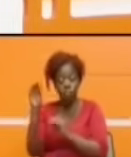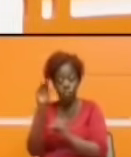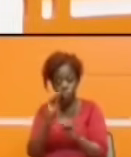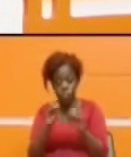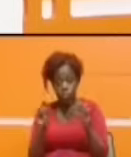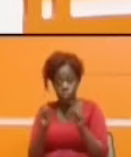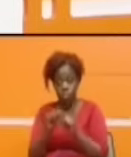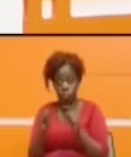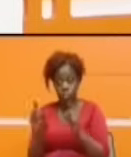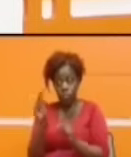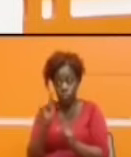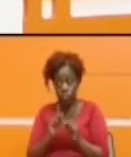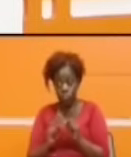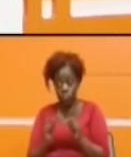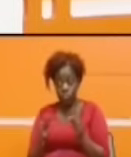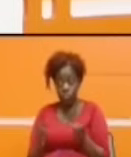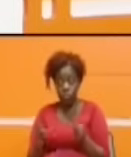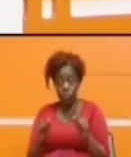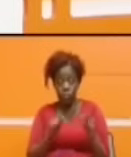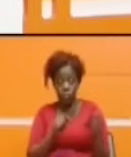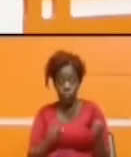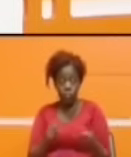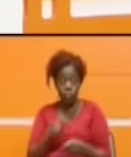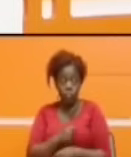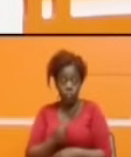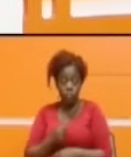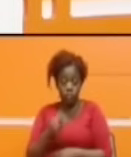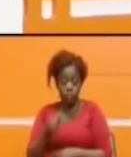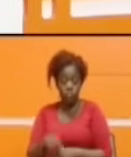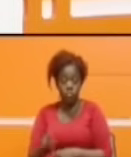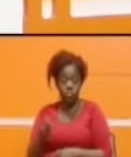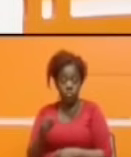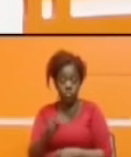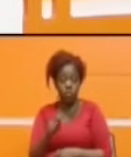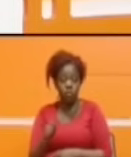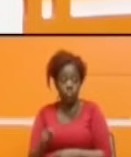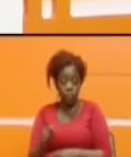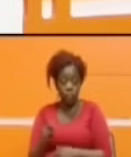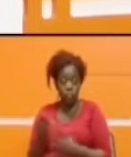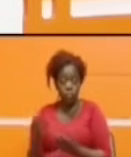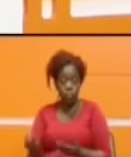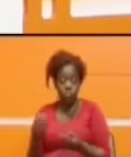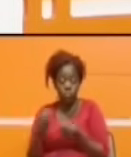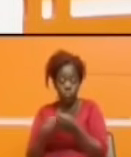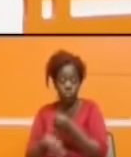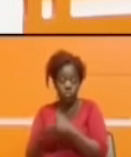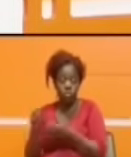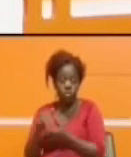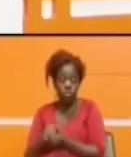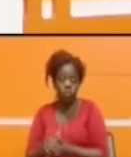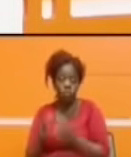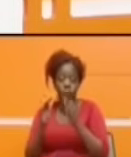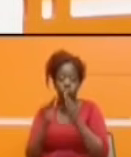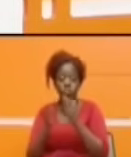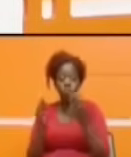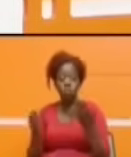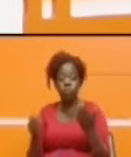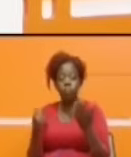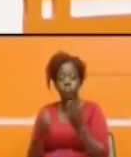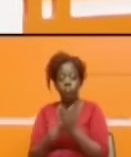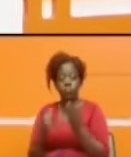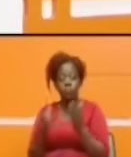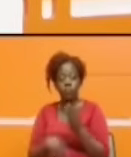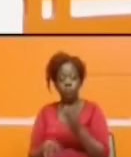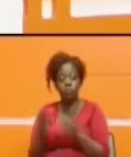era abatuuze ne balumiriza Nazaala wa Yesu Muto okutunza bba amaka kyokka ebyembi ssente